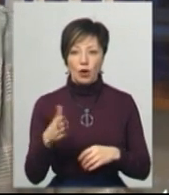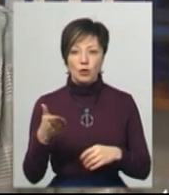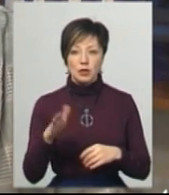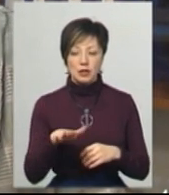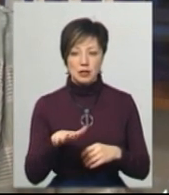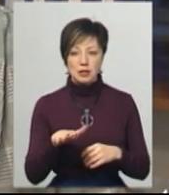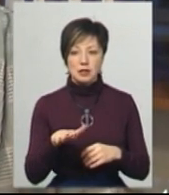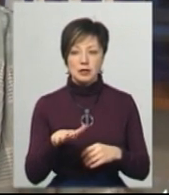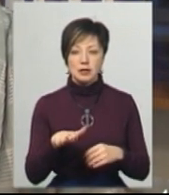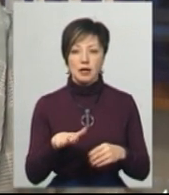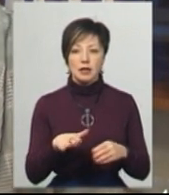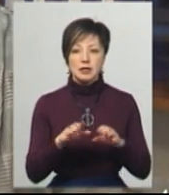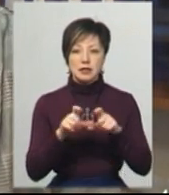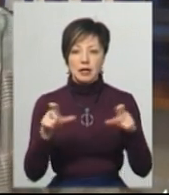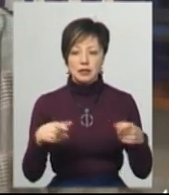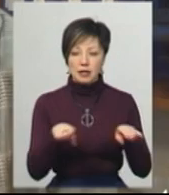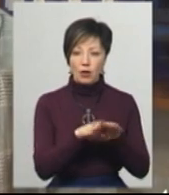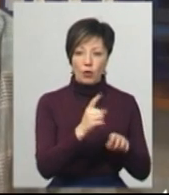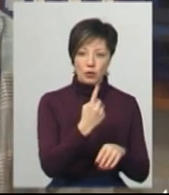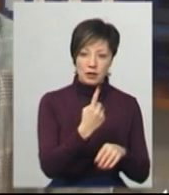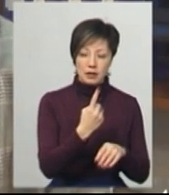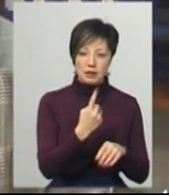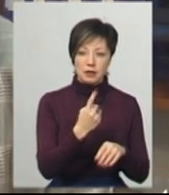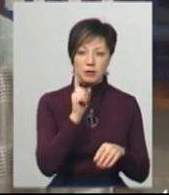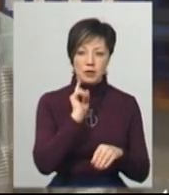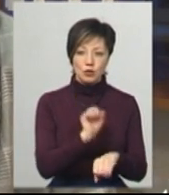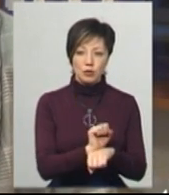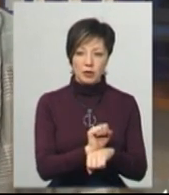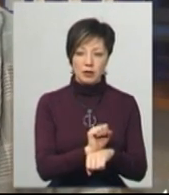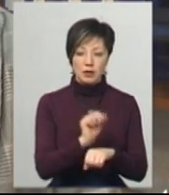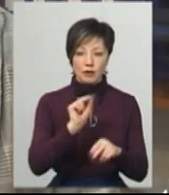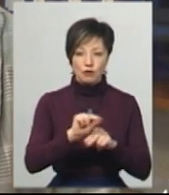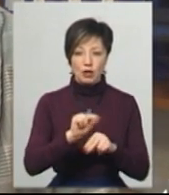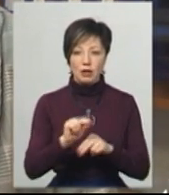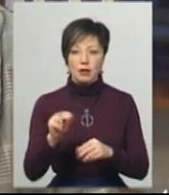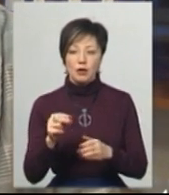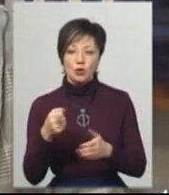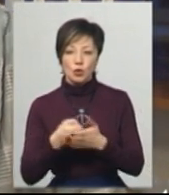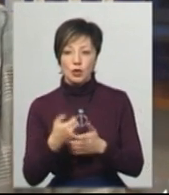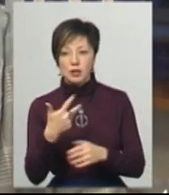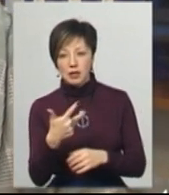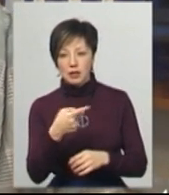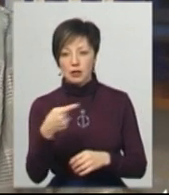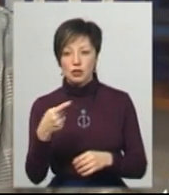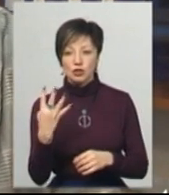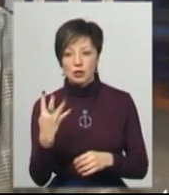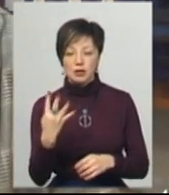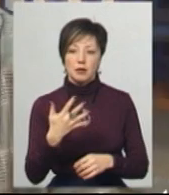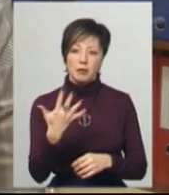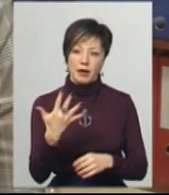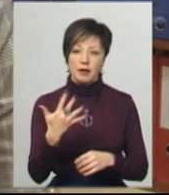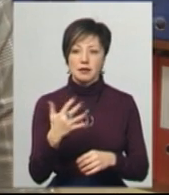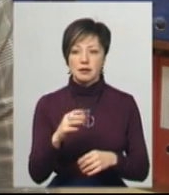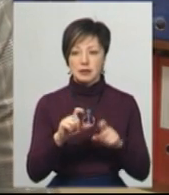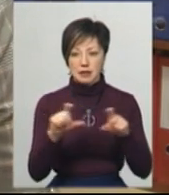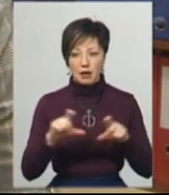одиницях заклади закриті від одного закладу, де призупинено освітній процес, до 3-4, подекуди 5